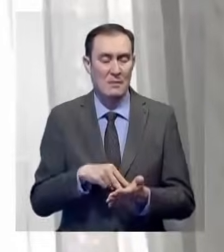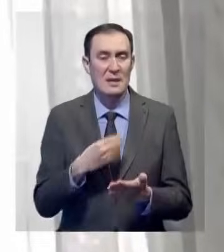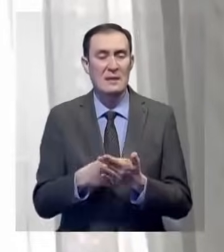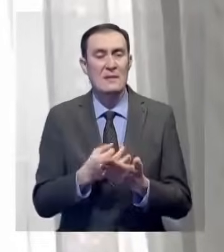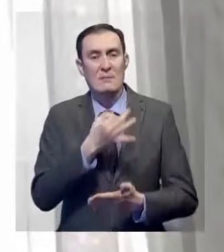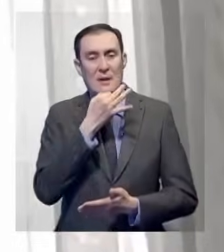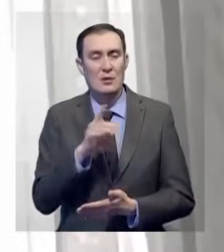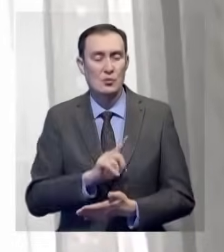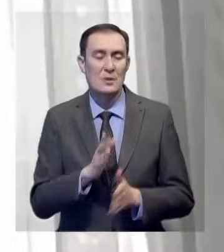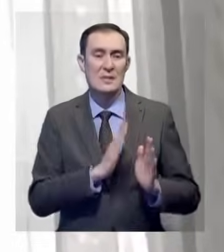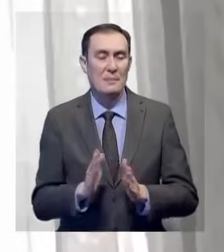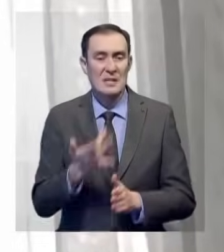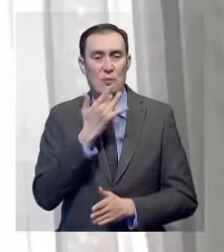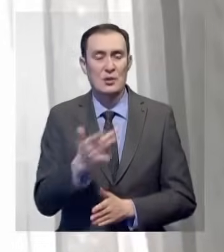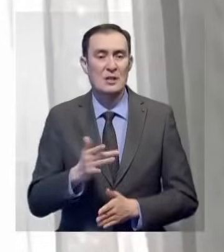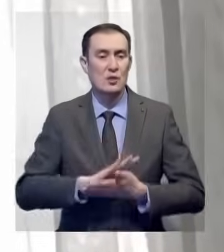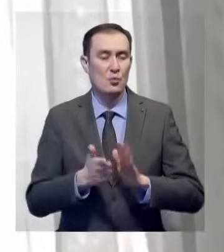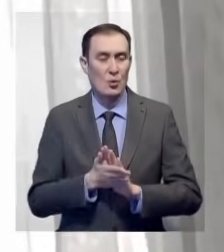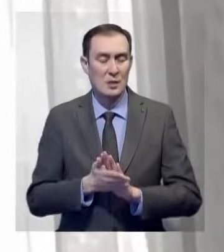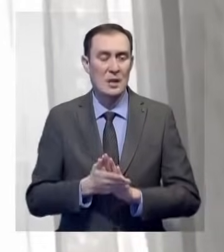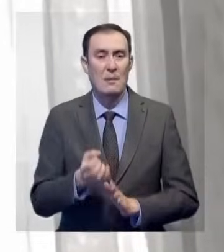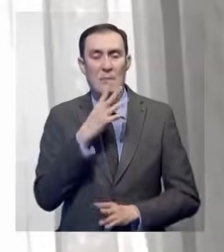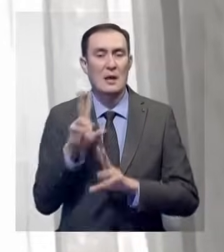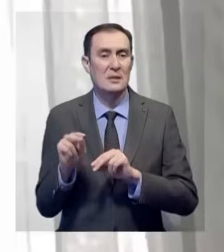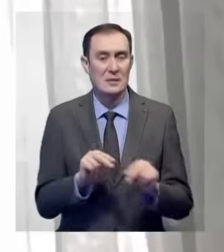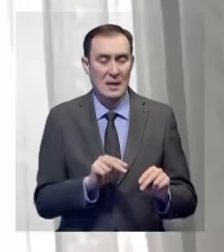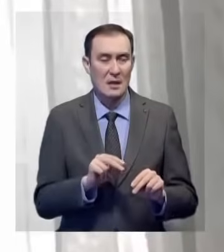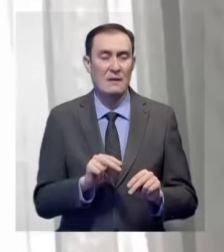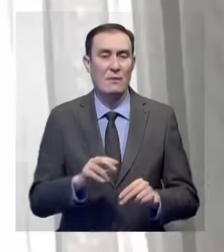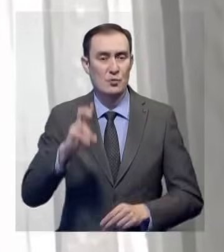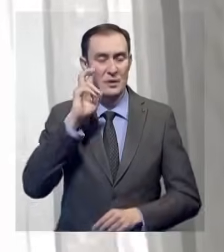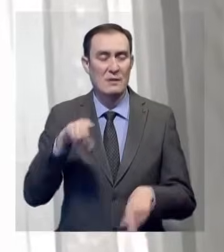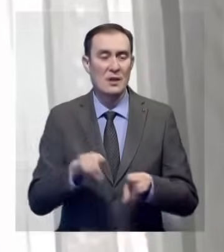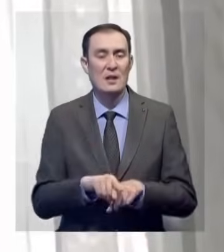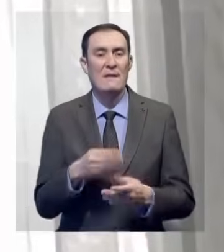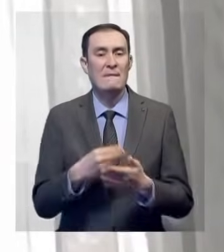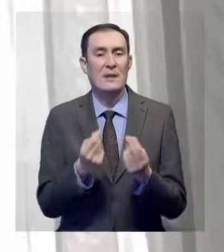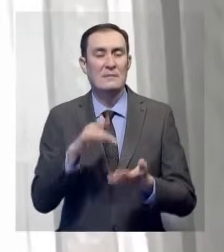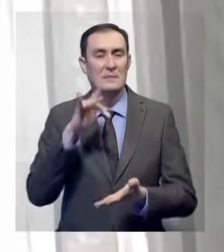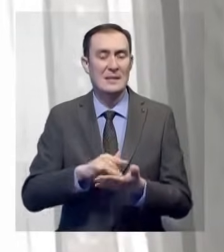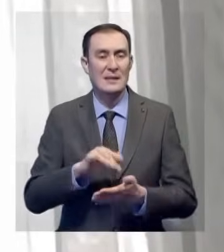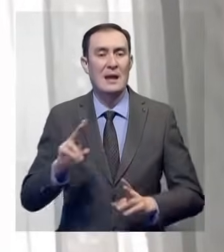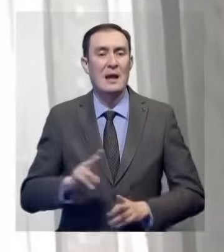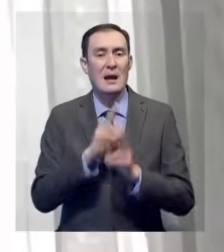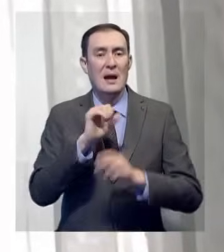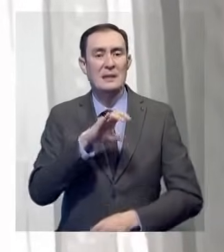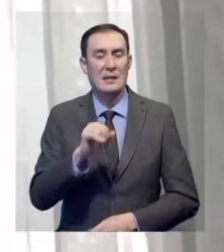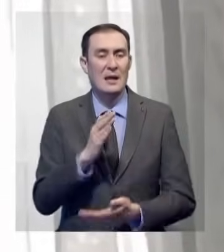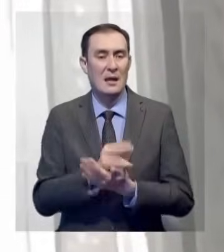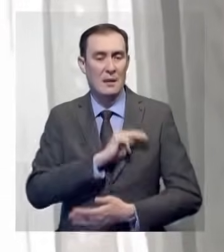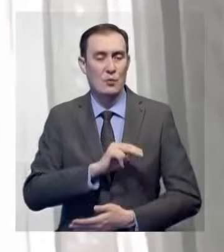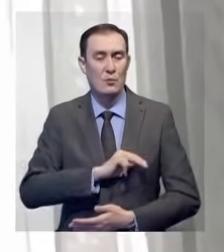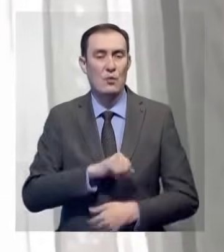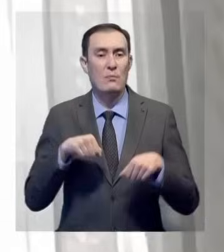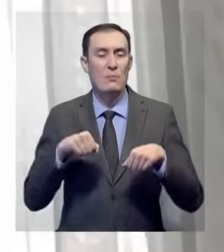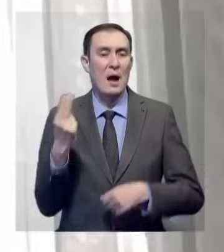Инвесторов привлекает и стабильность политической ситуации, благосостояние внутри страны. Во-вторых, в финансовом центре Астаны работают по британскому праву. Это